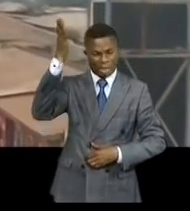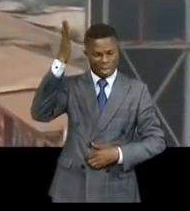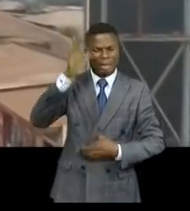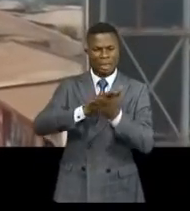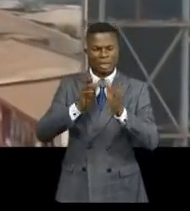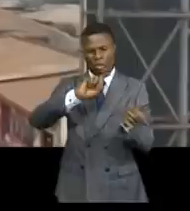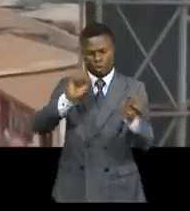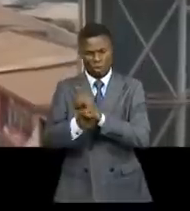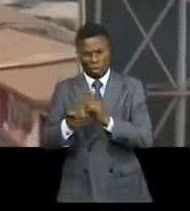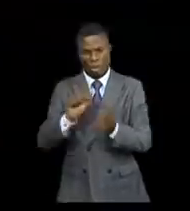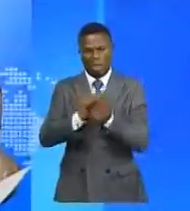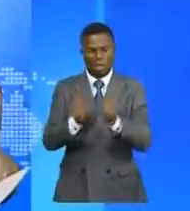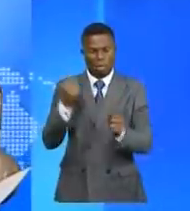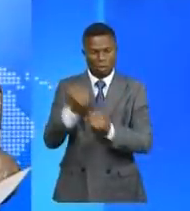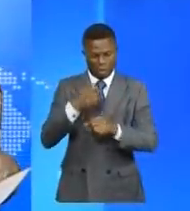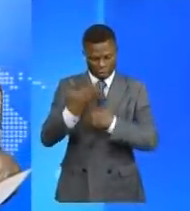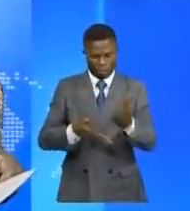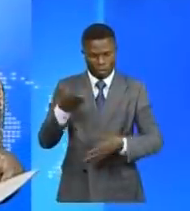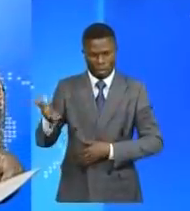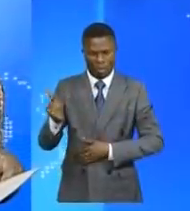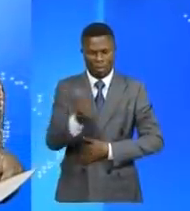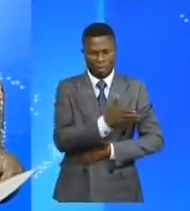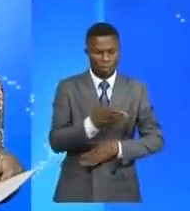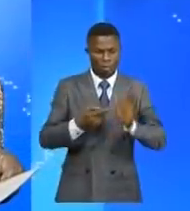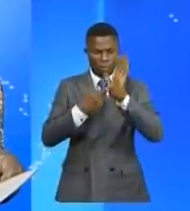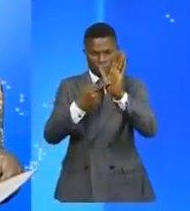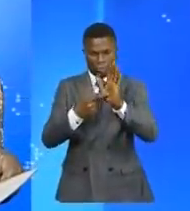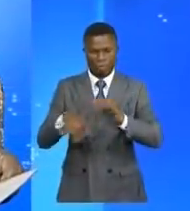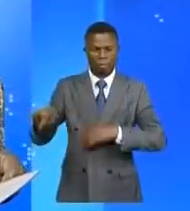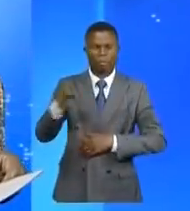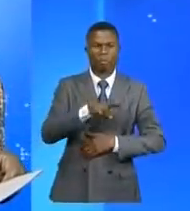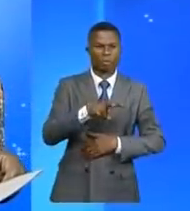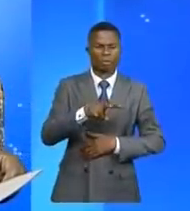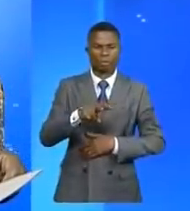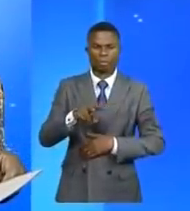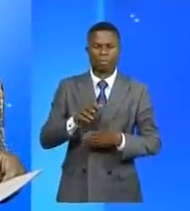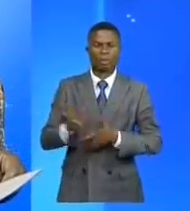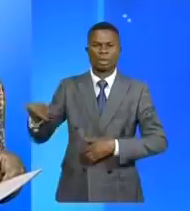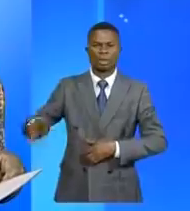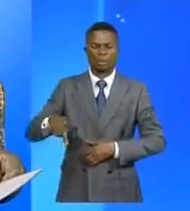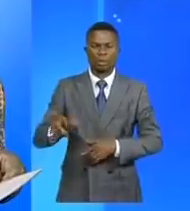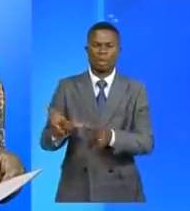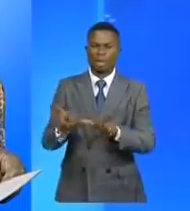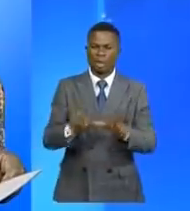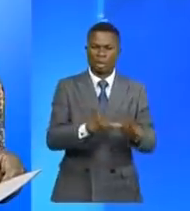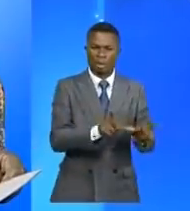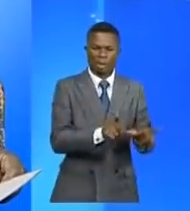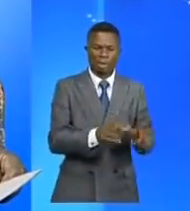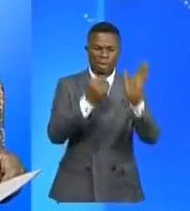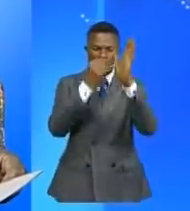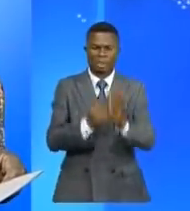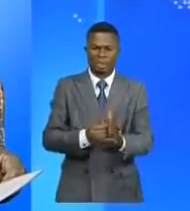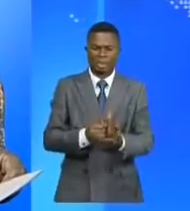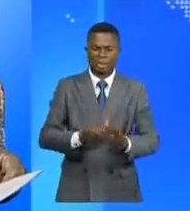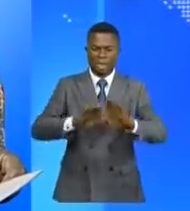déplacé pour des raisons de travaux. Je vous propose maintenant de prendre la direction de la province du Lualaba où plus de 600 lits ont